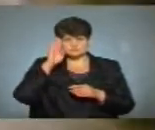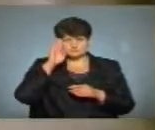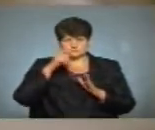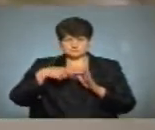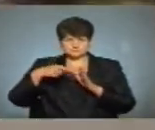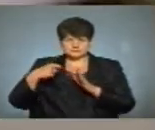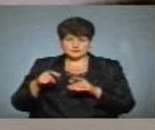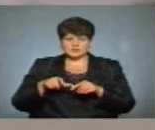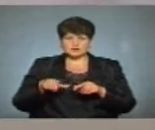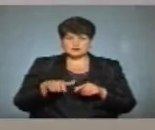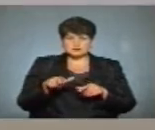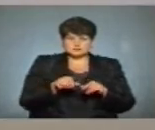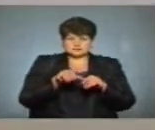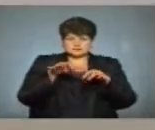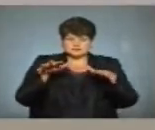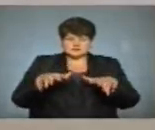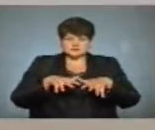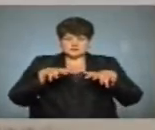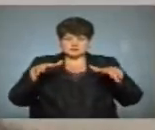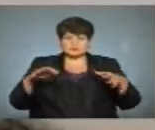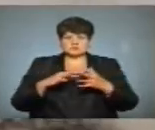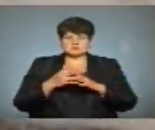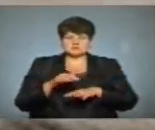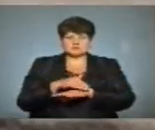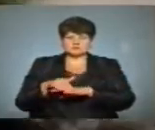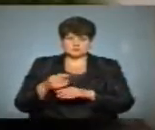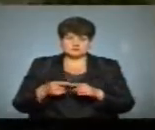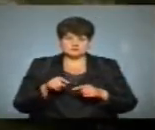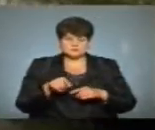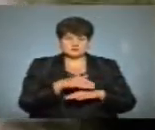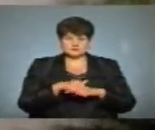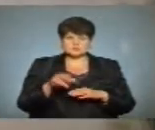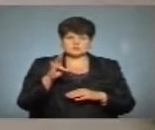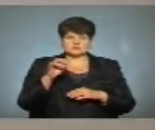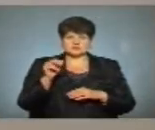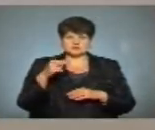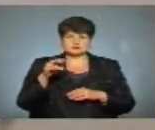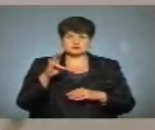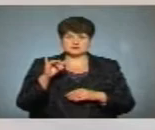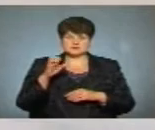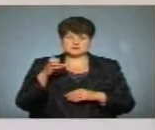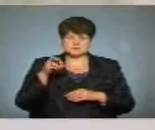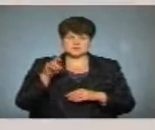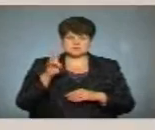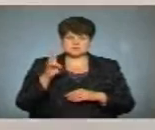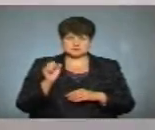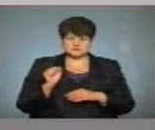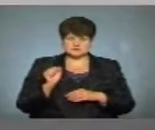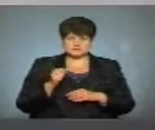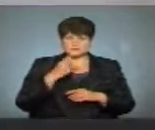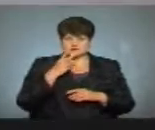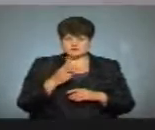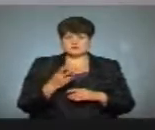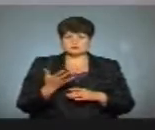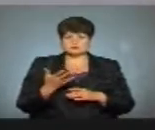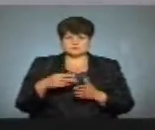словами, річка вийшла з берегів і затопила сільські вулиці. Це одна із них – Надністрянська. Знаходжусь на дорозі